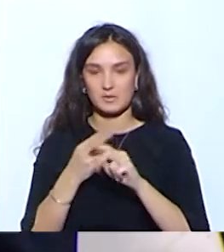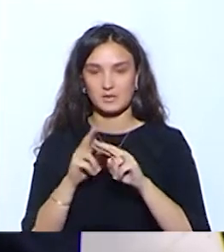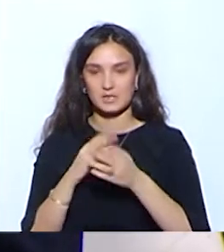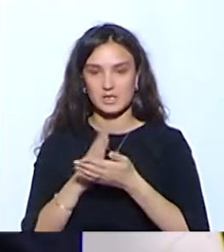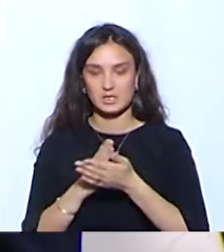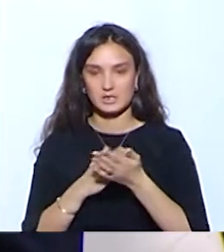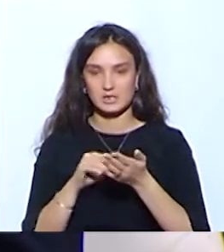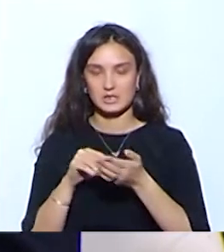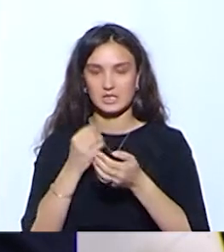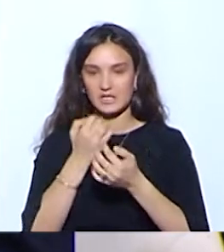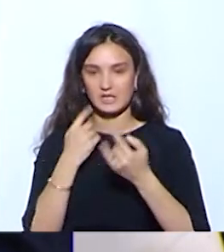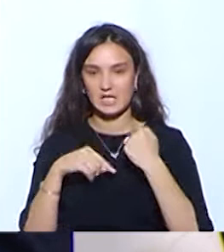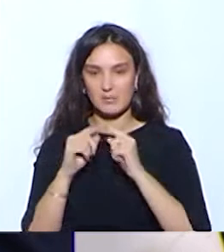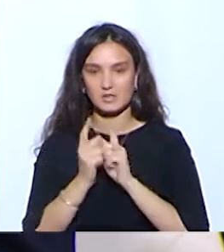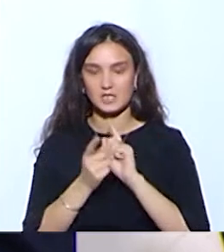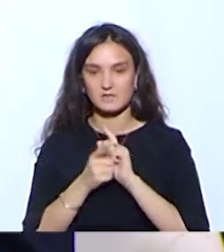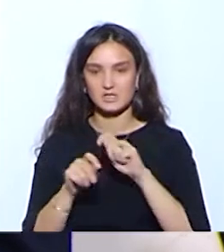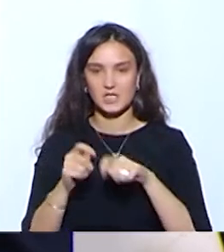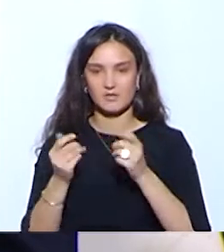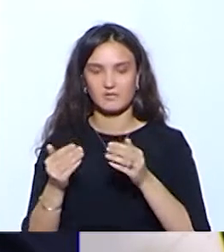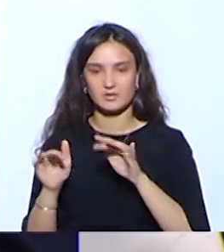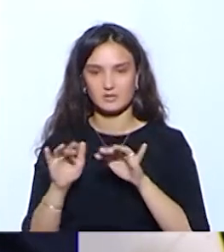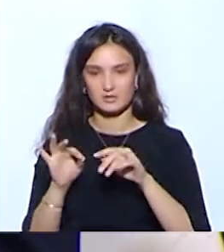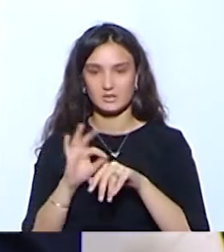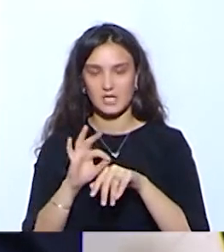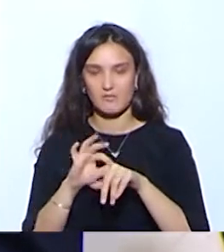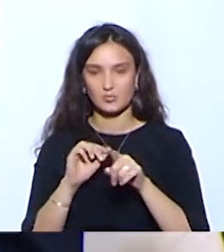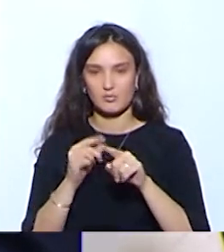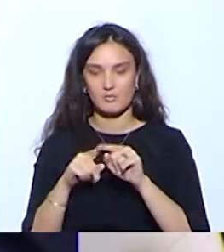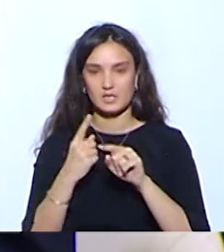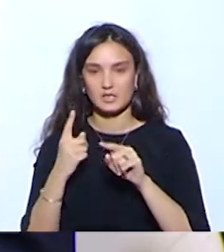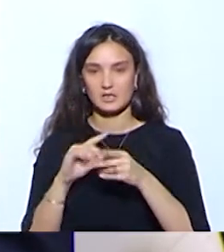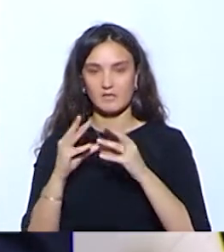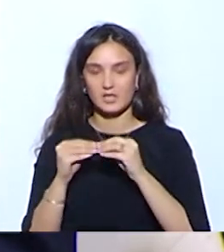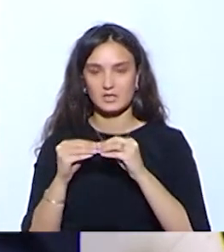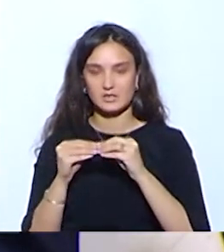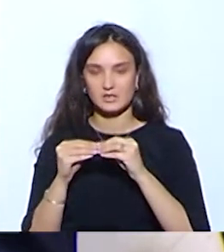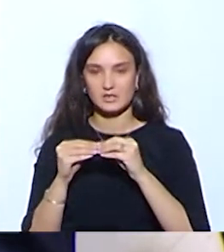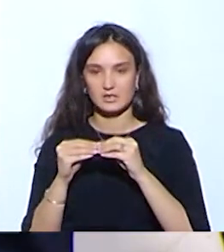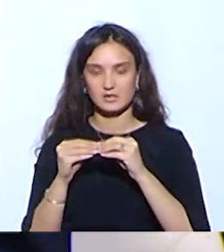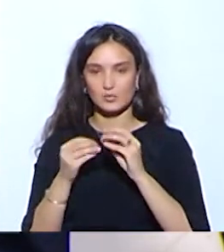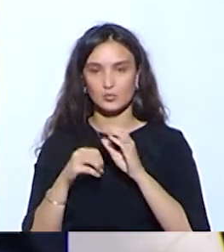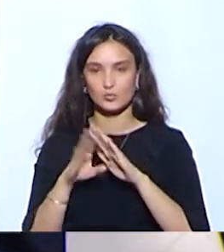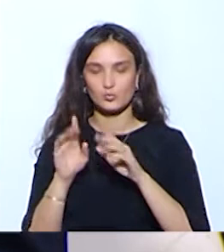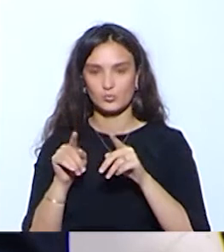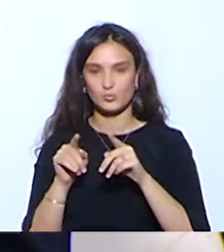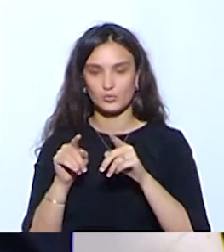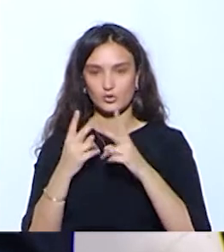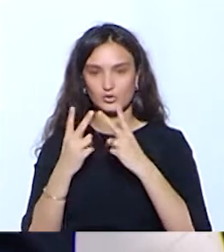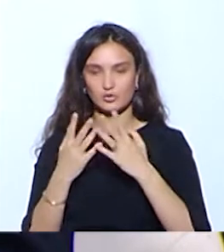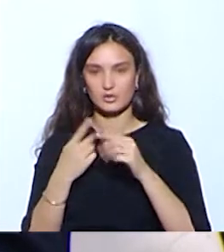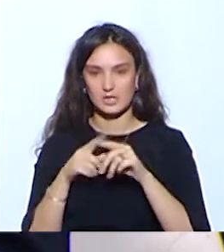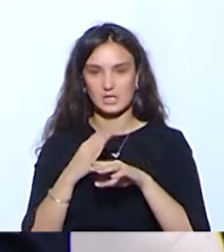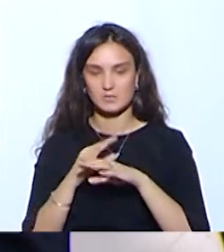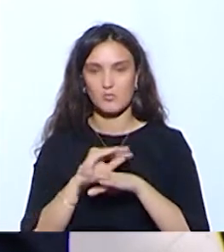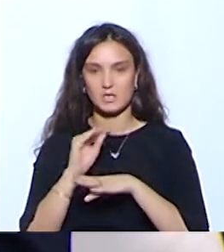გახლავთ ნითერბათა ცვლის დარღვევით მიმდინარე ისეთი ავადმყოფობა, რომლის ერთ-ერთი ყველაზე რელიეფური, ყველაზე უფრო მკაფიო გამოხატულება